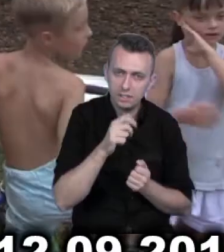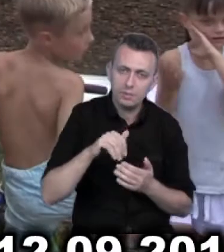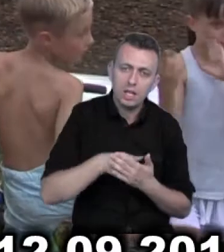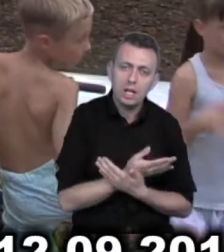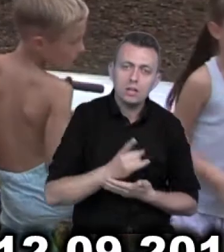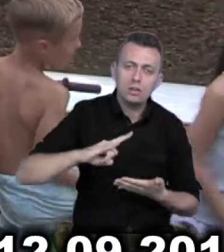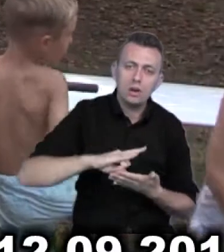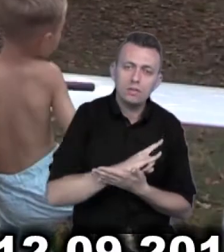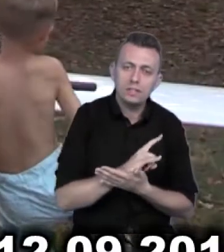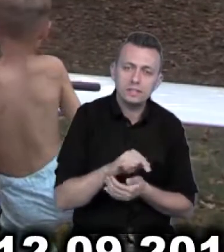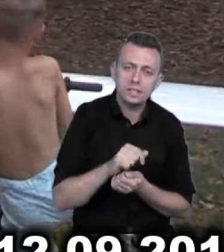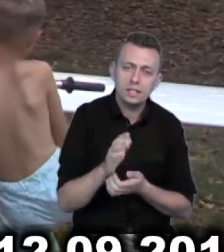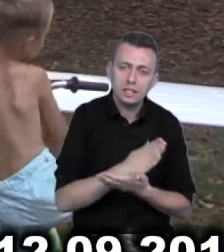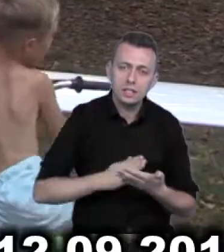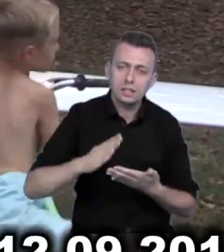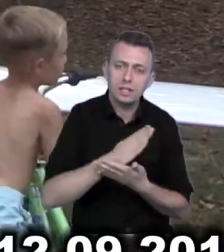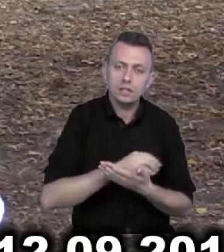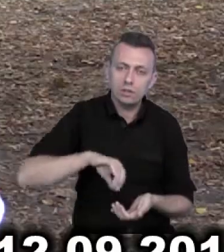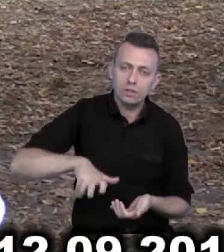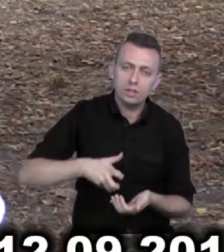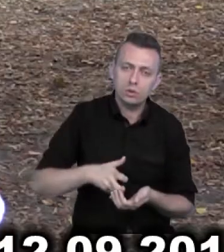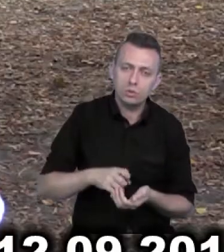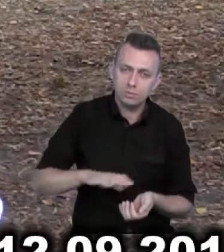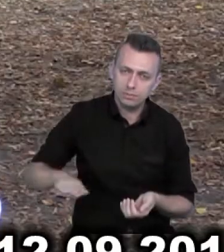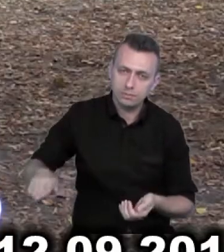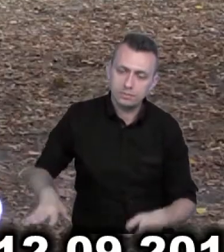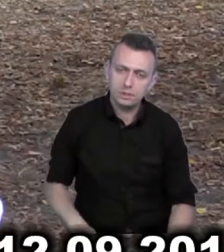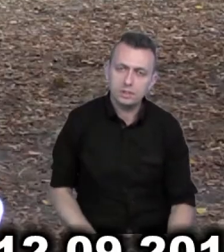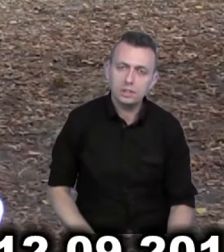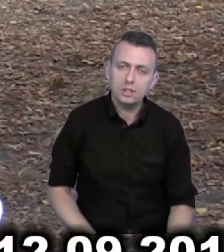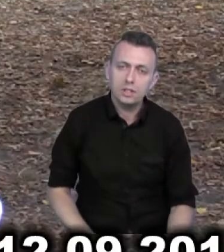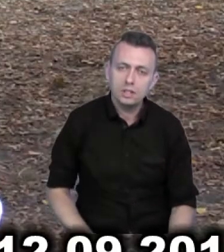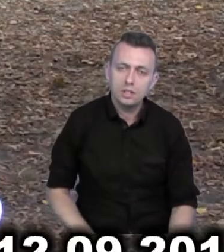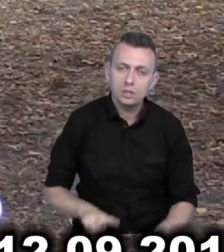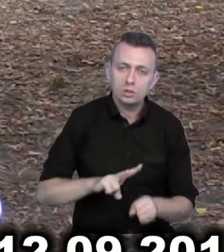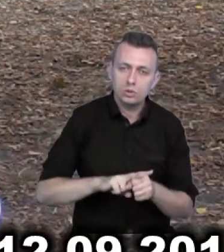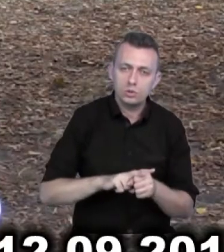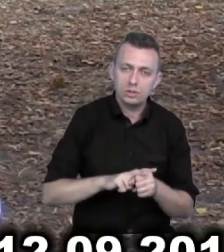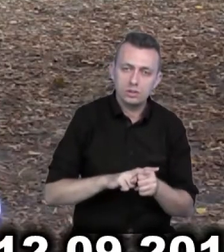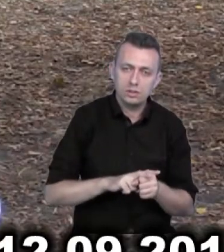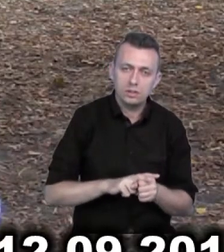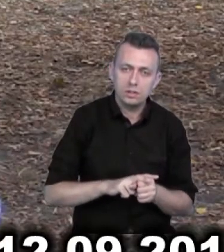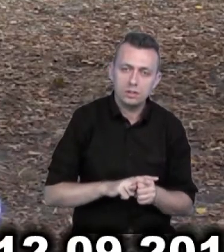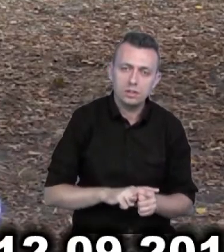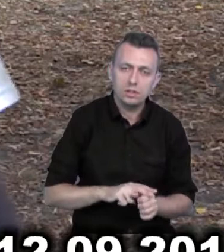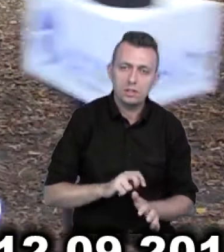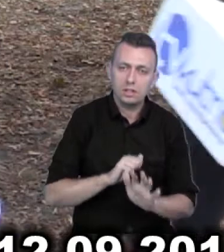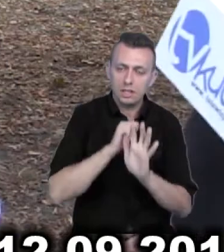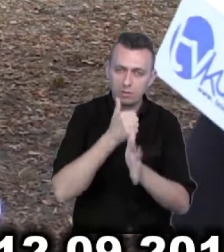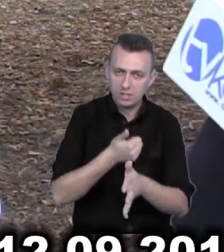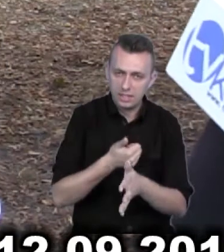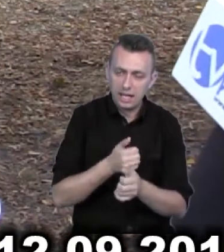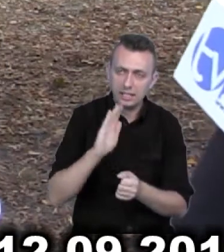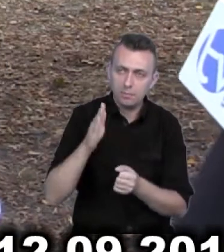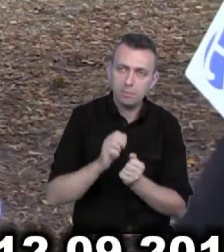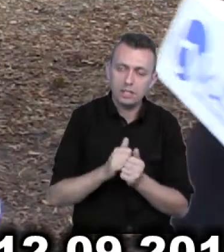szybowcowej kadry narodowej, na którym aktualnie trenuję do Mistrzostw Świata w Australii, które będą w styczniu przyszłego roku. A co udało